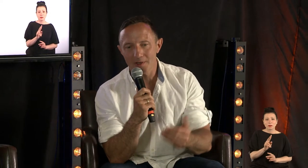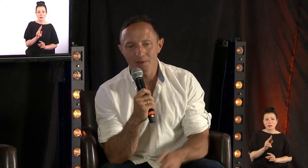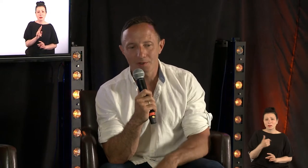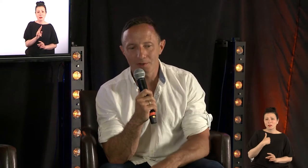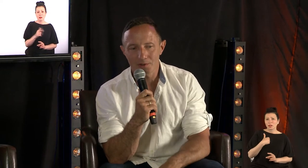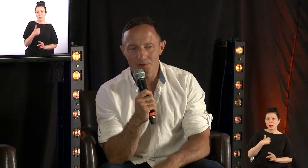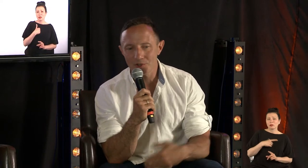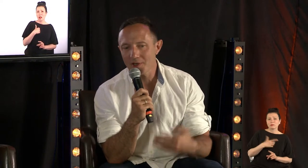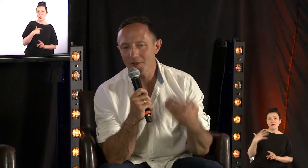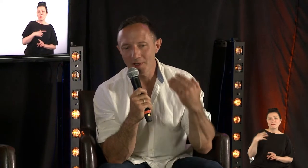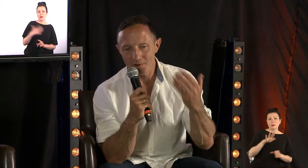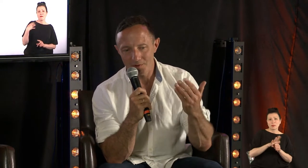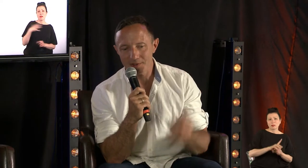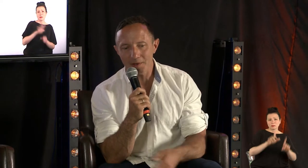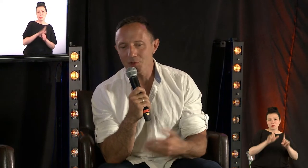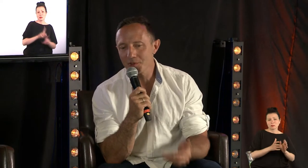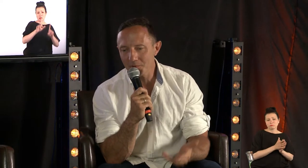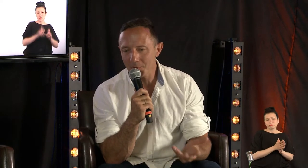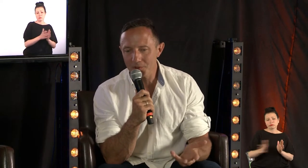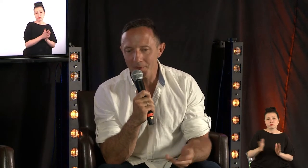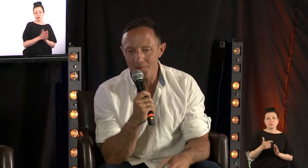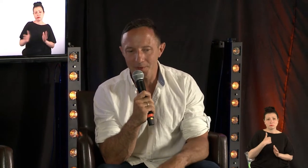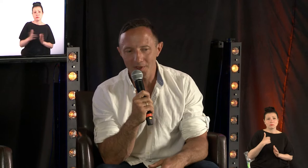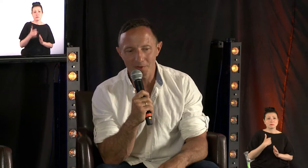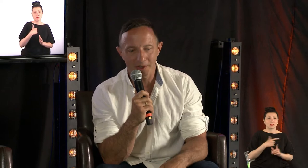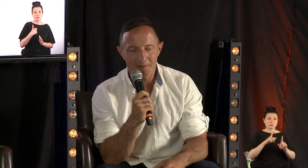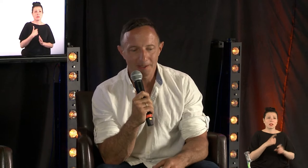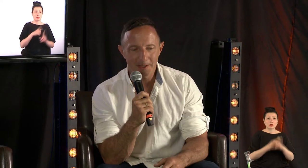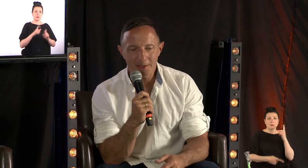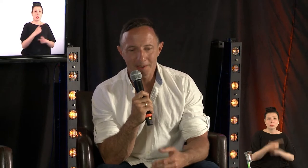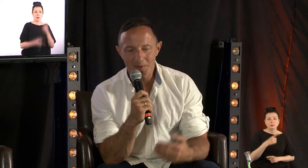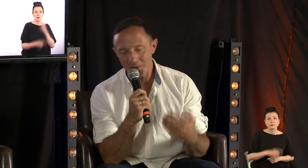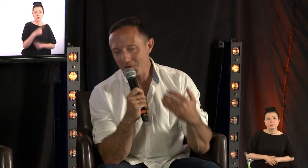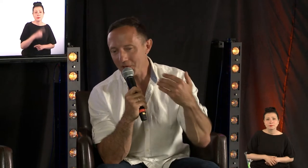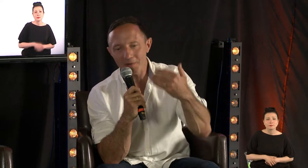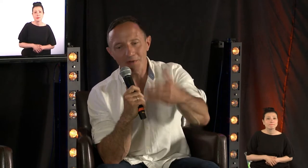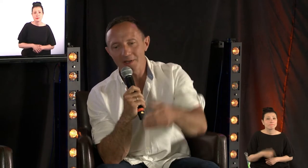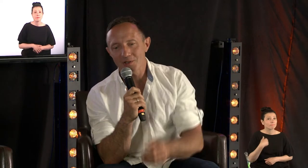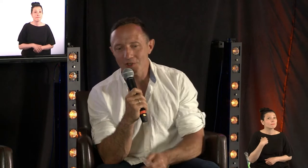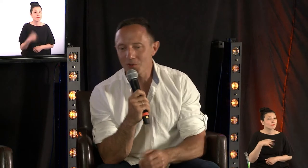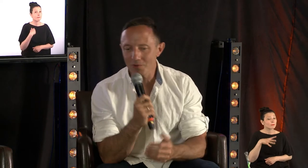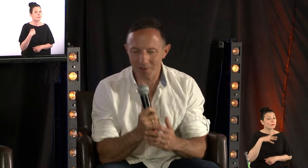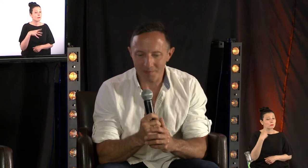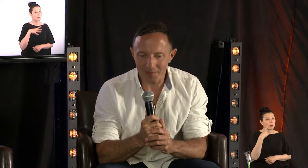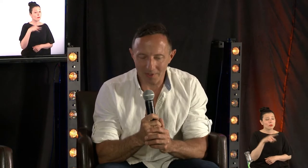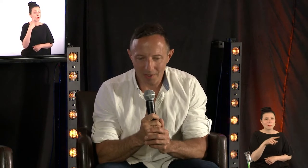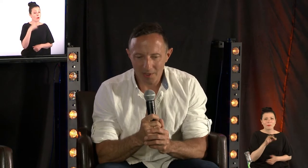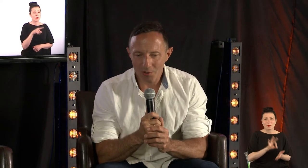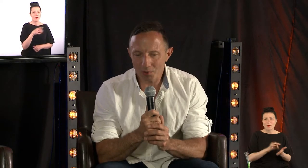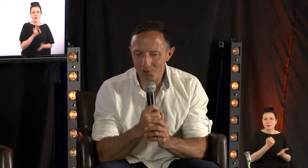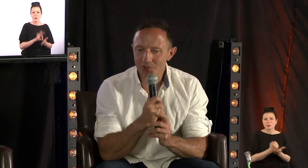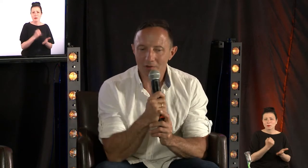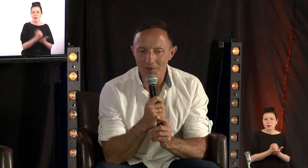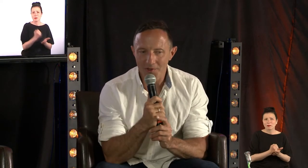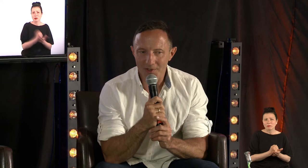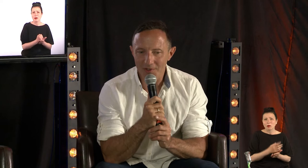tak, życia stałem się osobą niepełnosprawną, tak, i mogę i zauważałem pewne rzeczy,